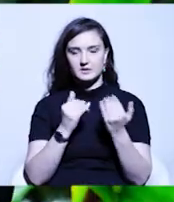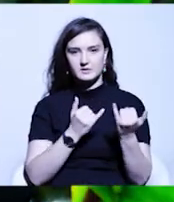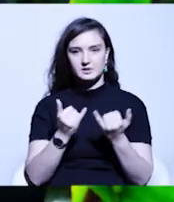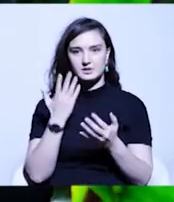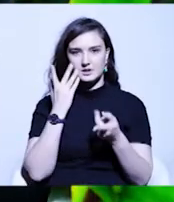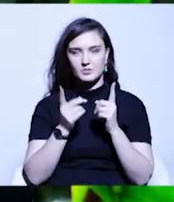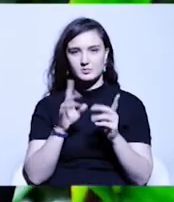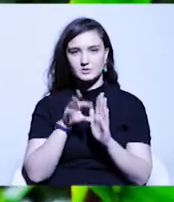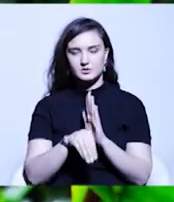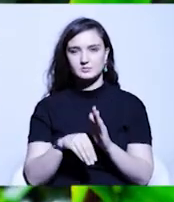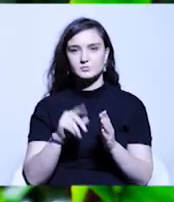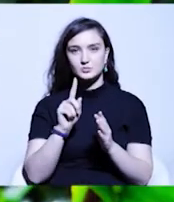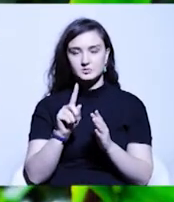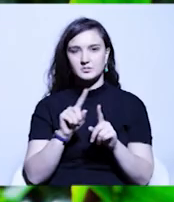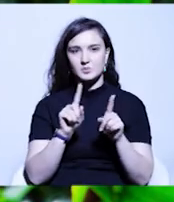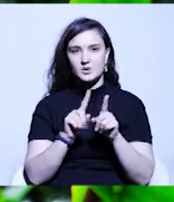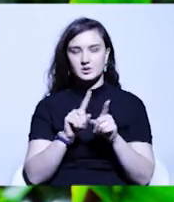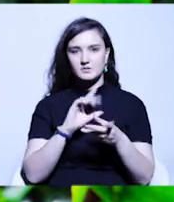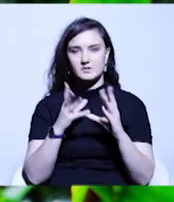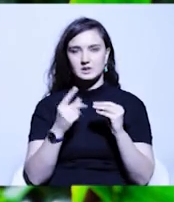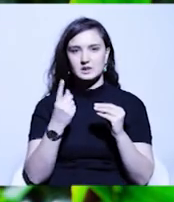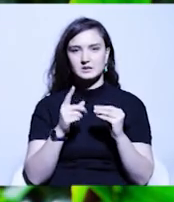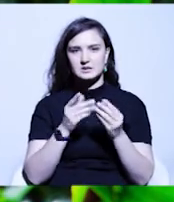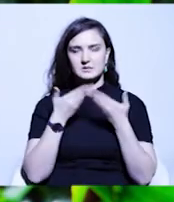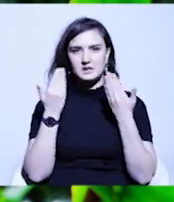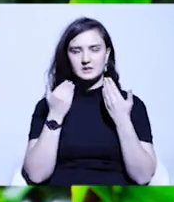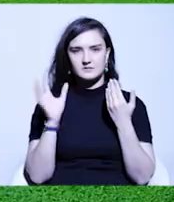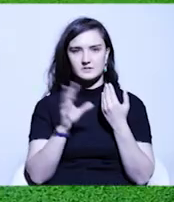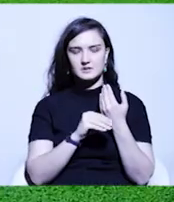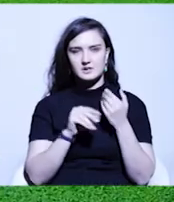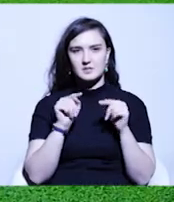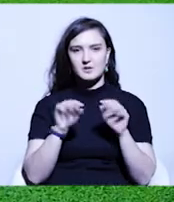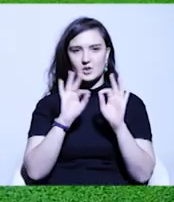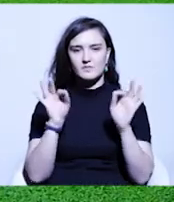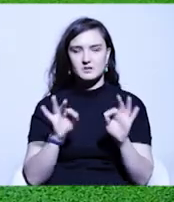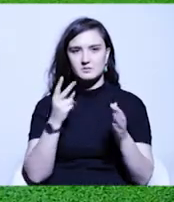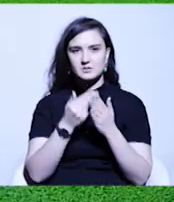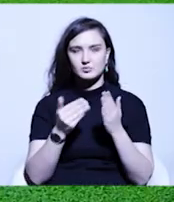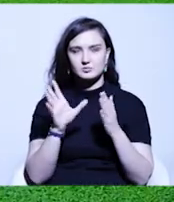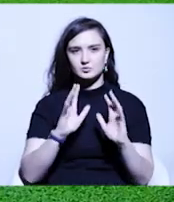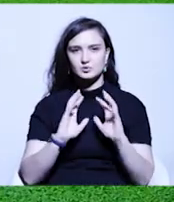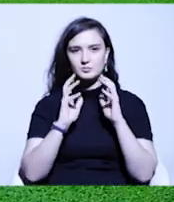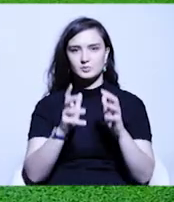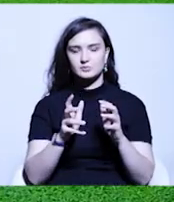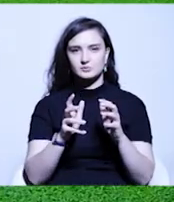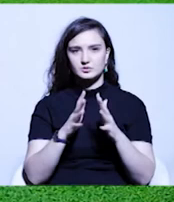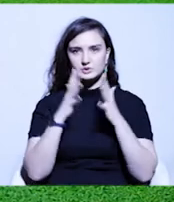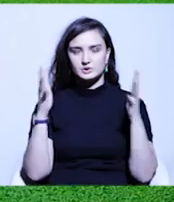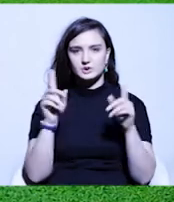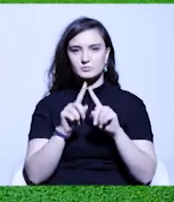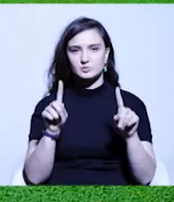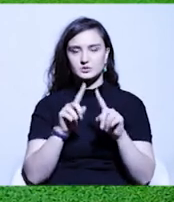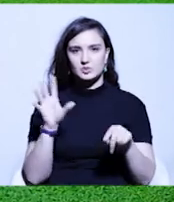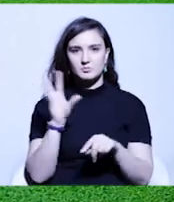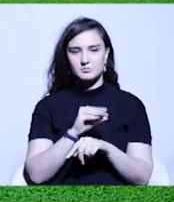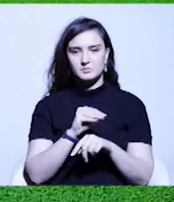დღევანდელ რეალობაში. თუმცა მიუხედავად ამ ერთგვარი სიმარტივისა, ამ ხელოვნების ნიმუშებს მსოფლიოს დიდი